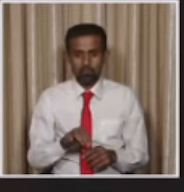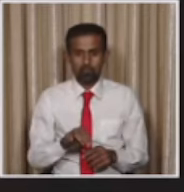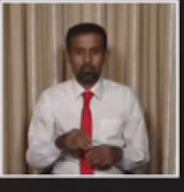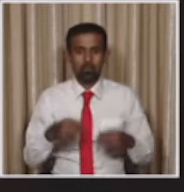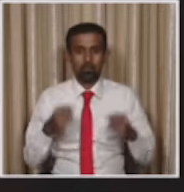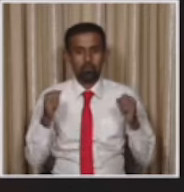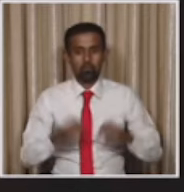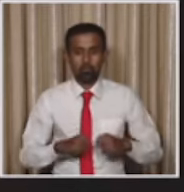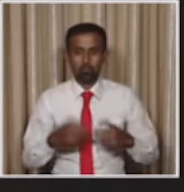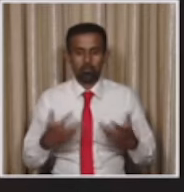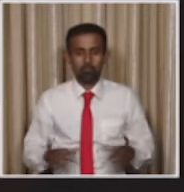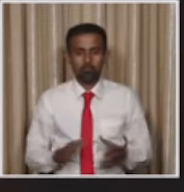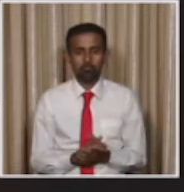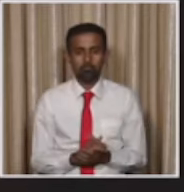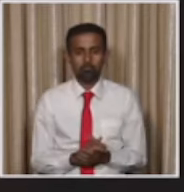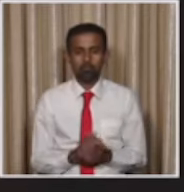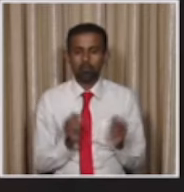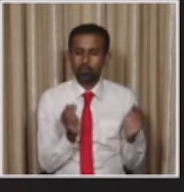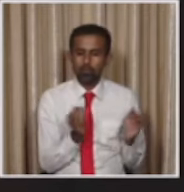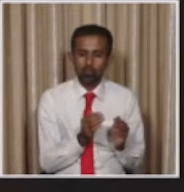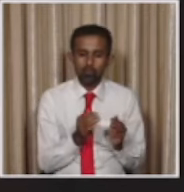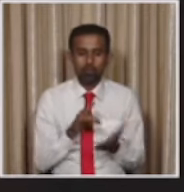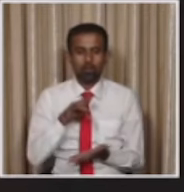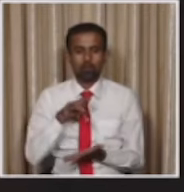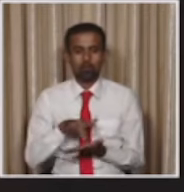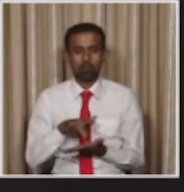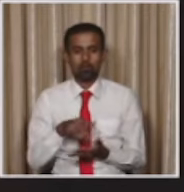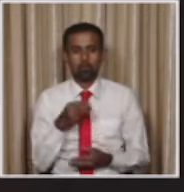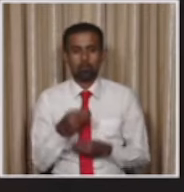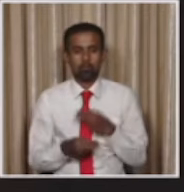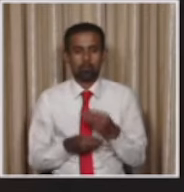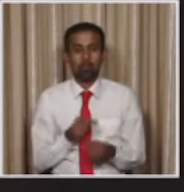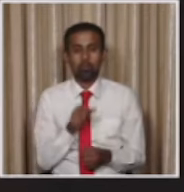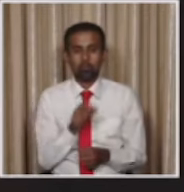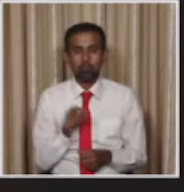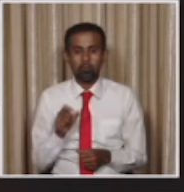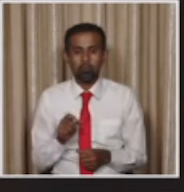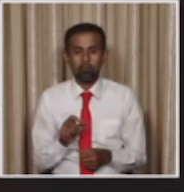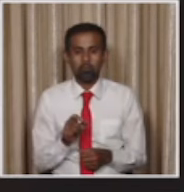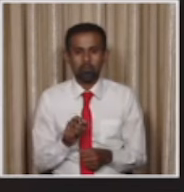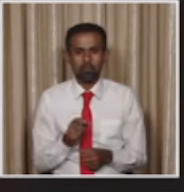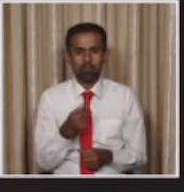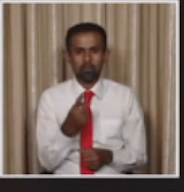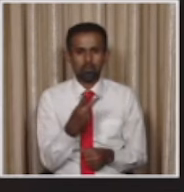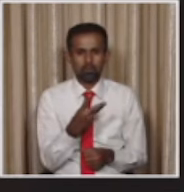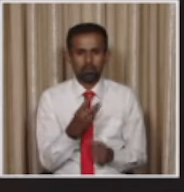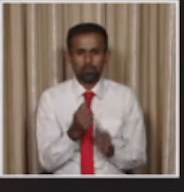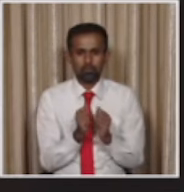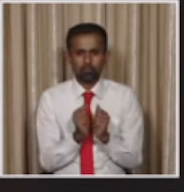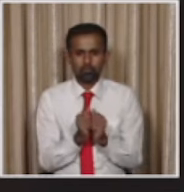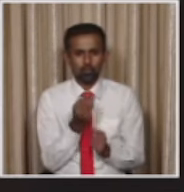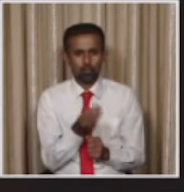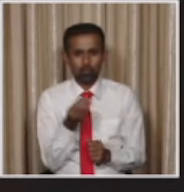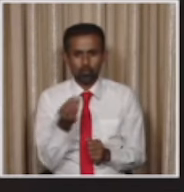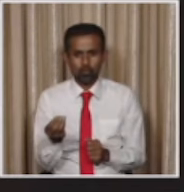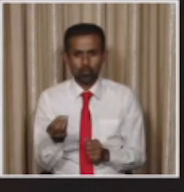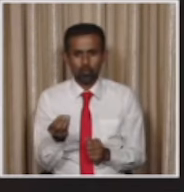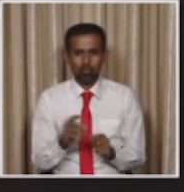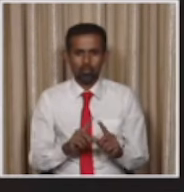ඉවරයි මේ රටේ කුඩා හා මධ්‍ය පරිමාණ ව්‍යවසායකින් දෙන්නට තුන් දෙනාට රස්සා දුන්න